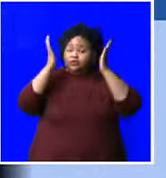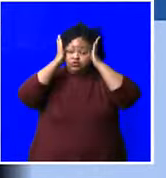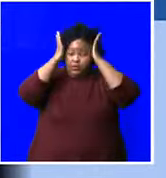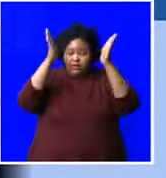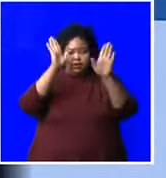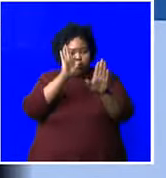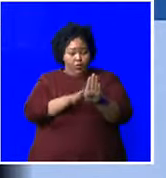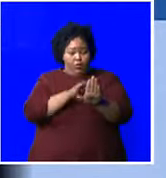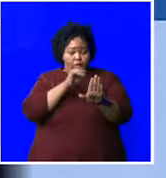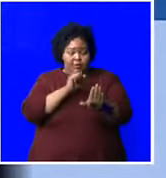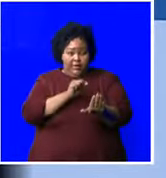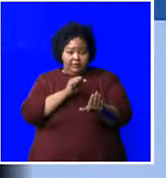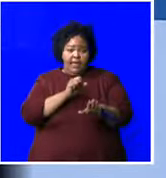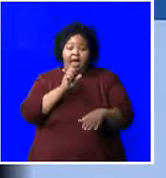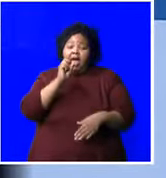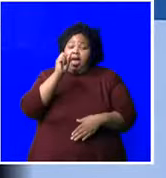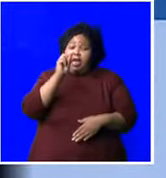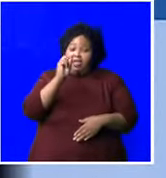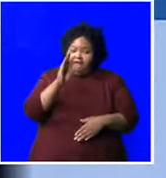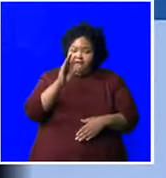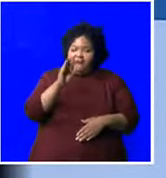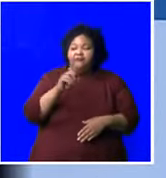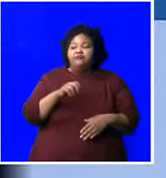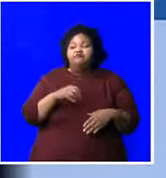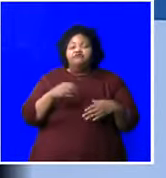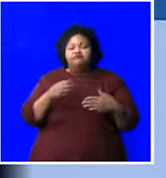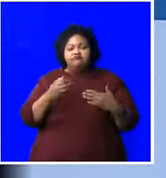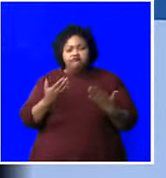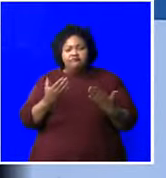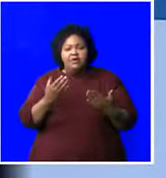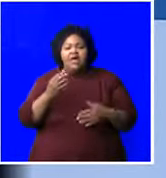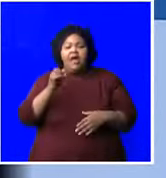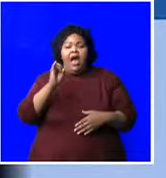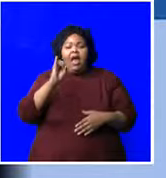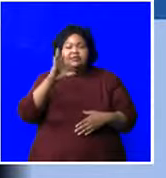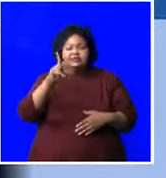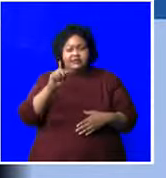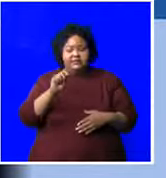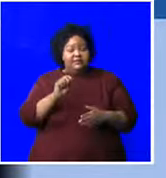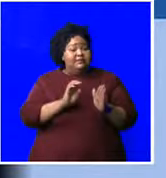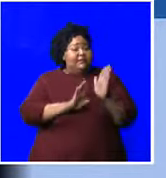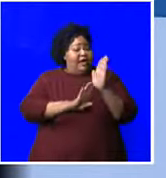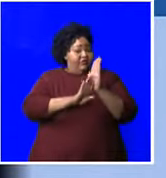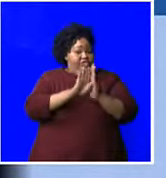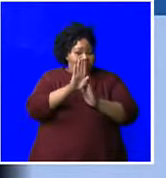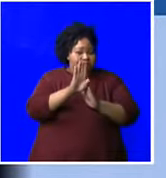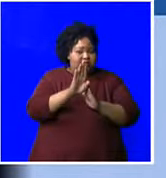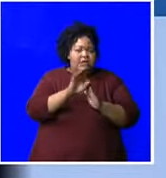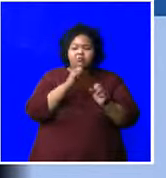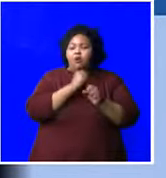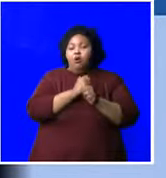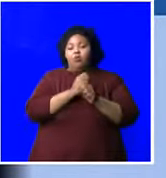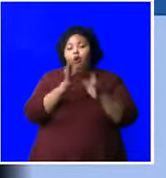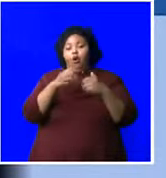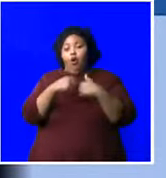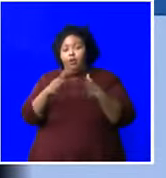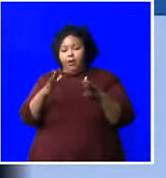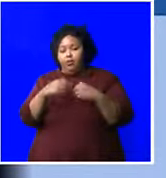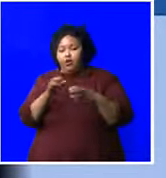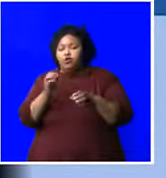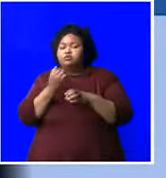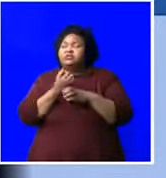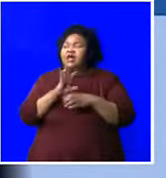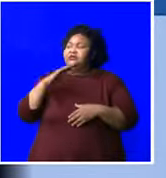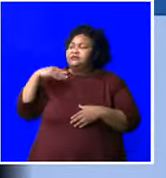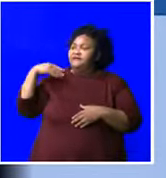lokudzingekako singawakha lo msebenzi. Asidzingi ukuthi siye ngaphandle. Sidzinga ukuthi siye le